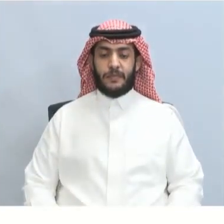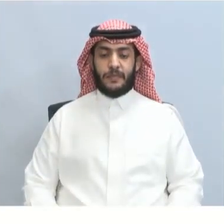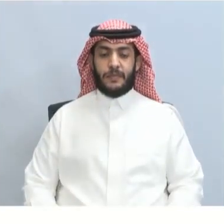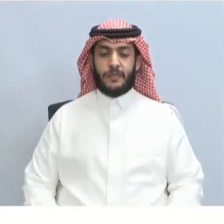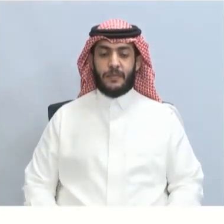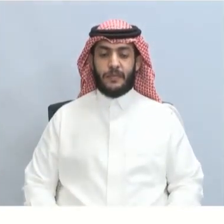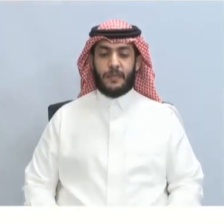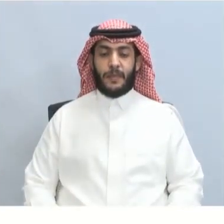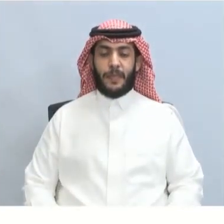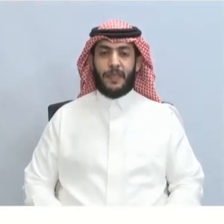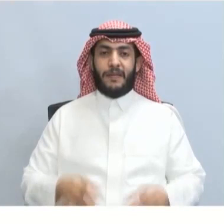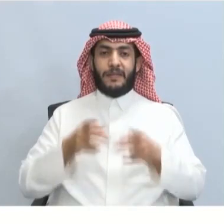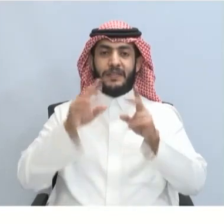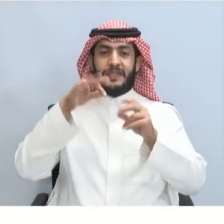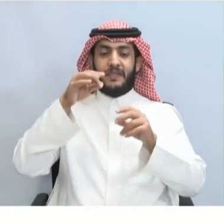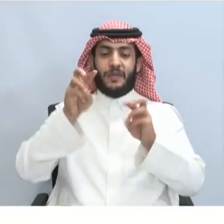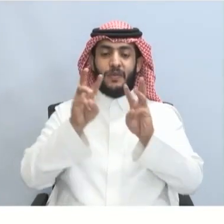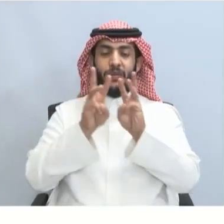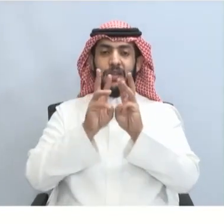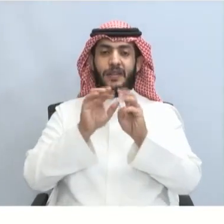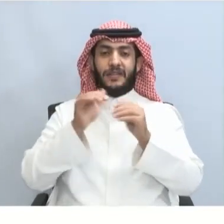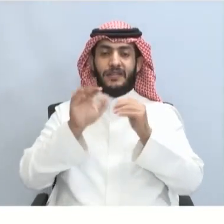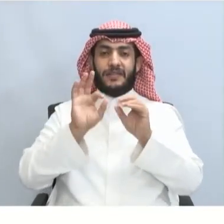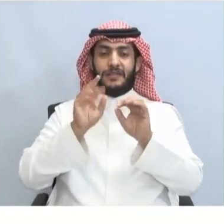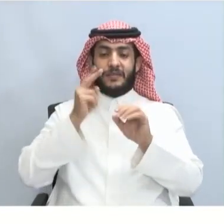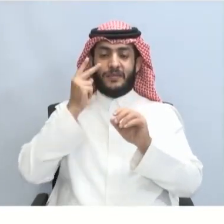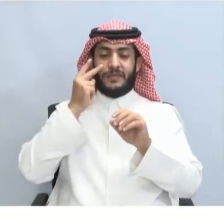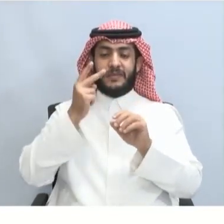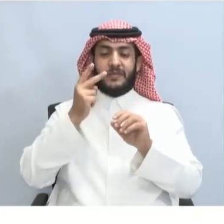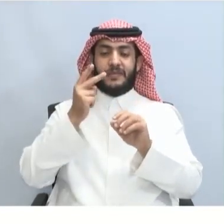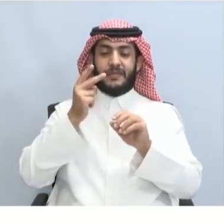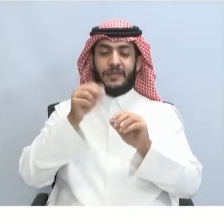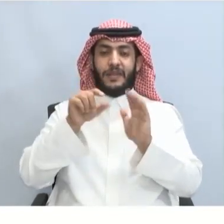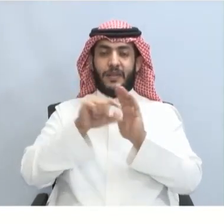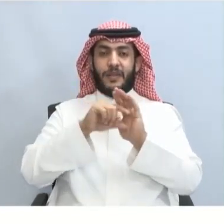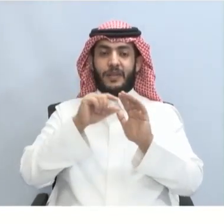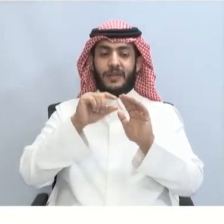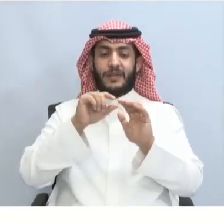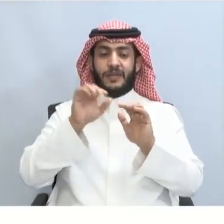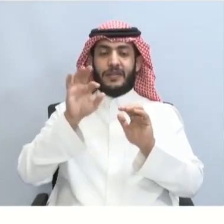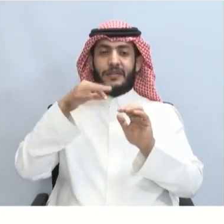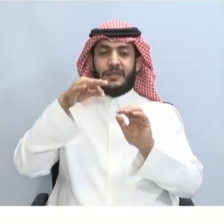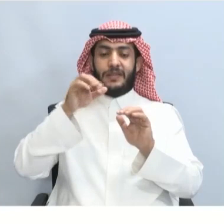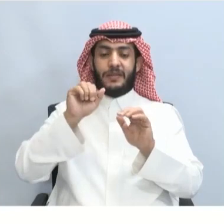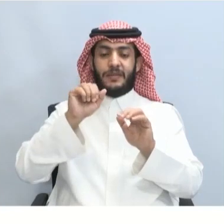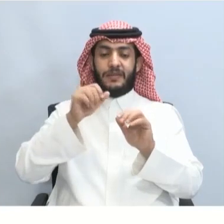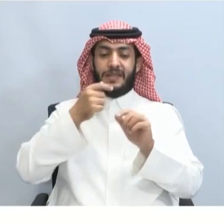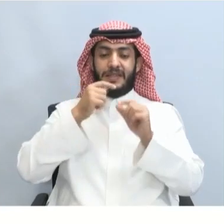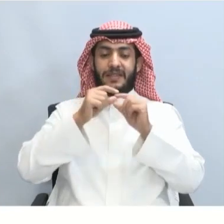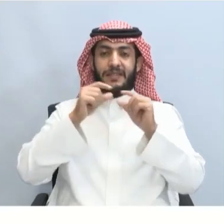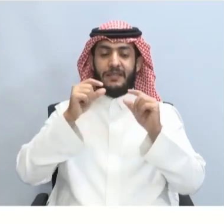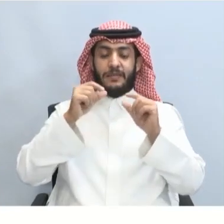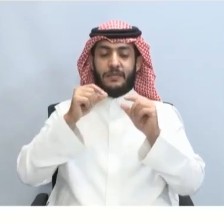البرمجي انشا الصفحه الالكترونيه التاليه نلاحظ عندنا العنوان الصفحه ماي ويب